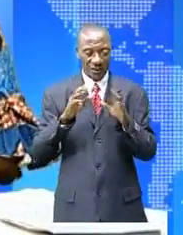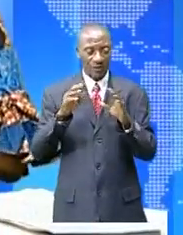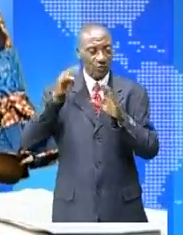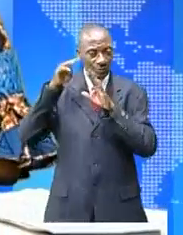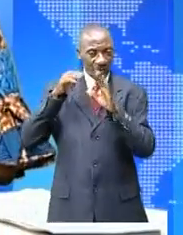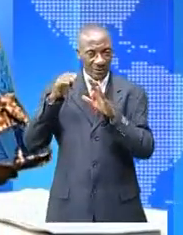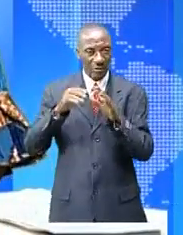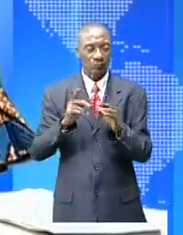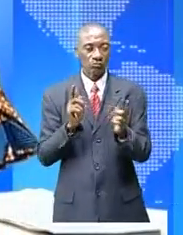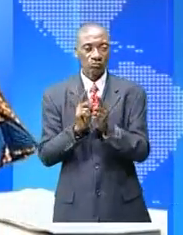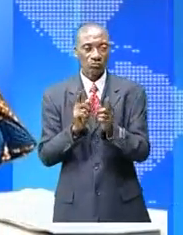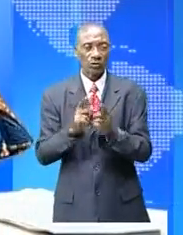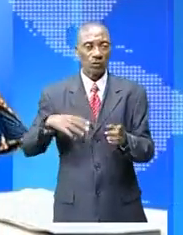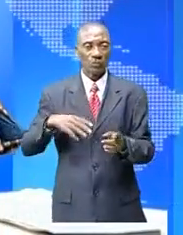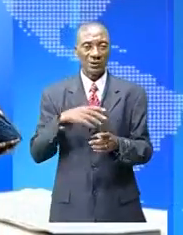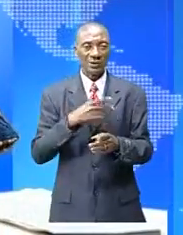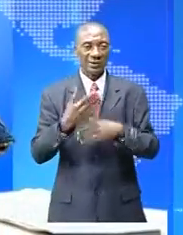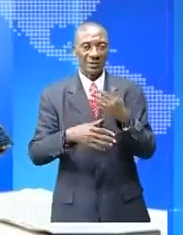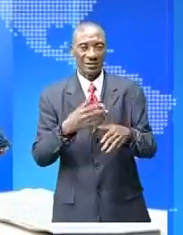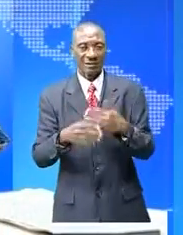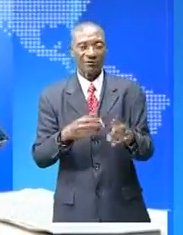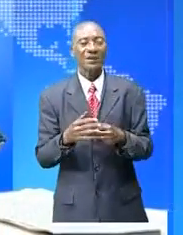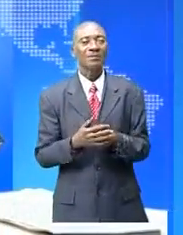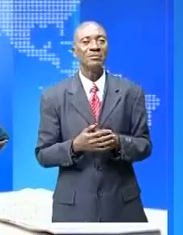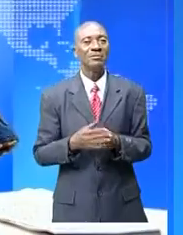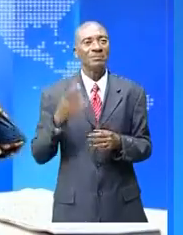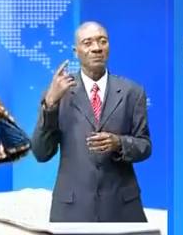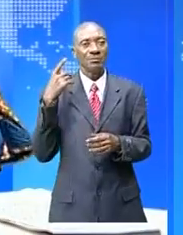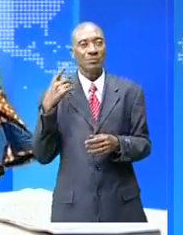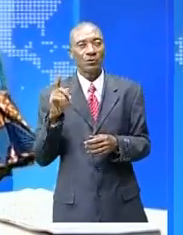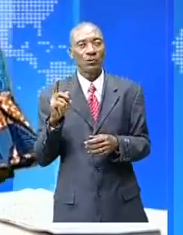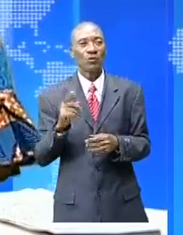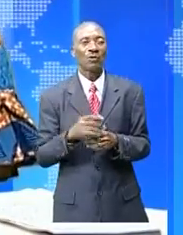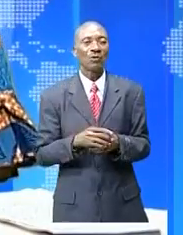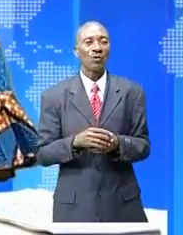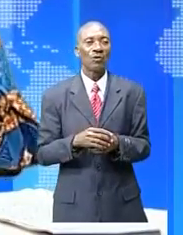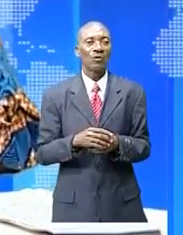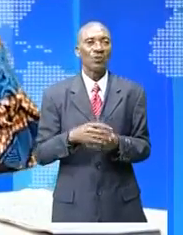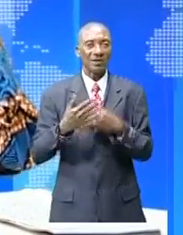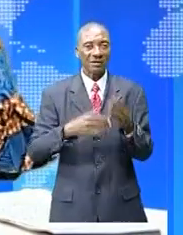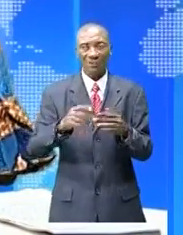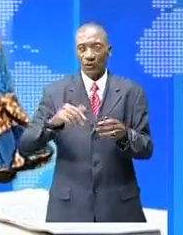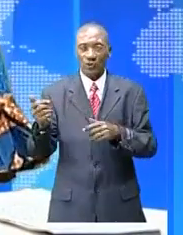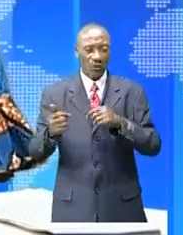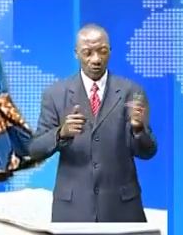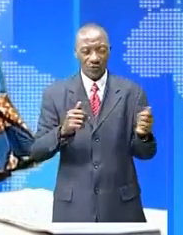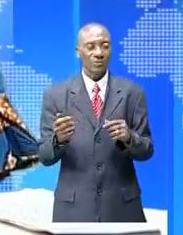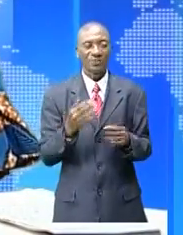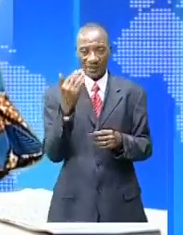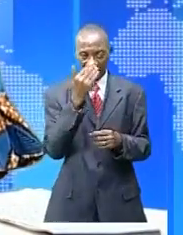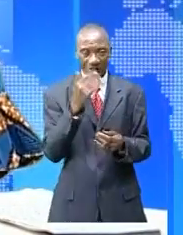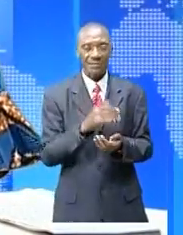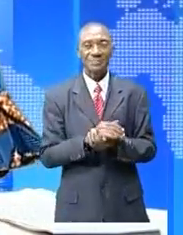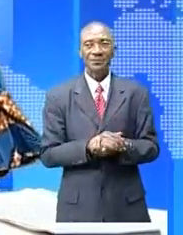accordée au comité de pilotage chargé de la migration vers la télévision numérique terrestre. Plus de détails dans ces